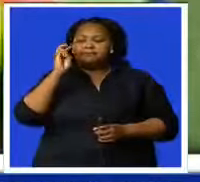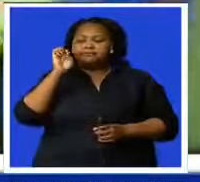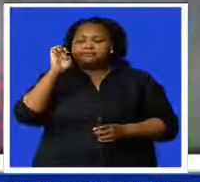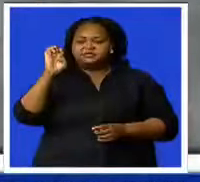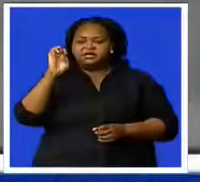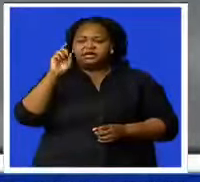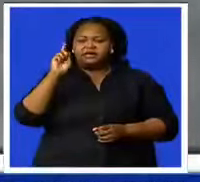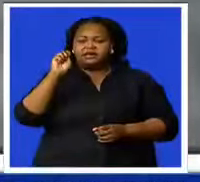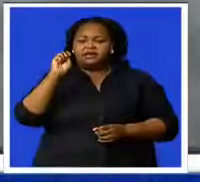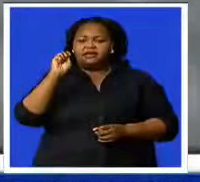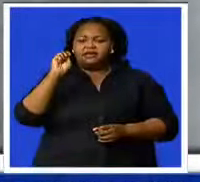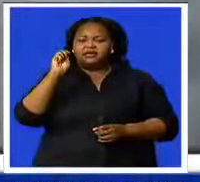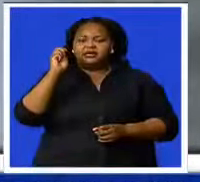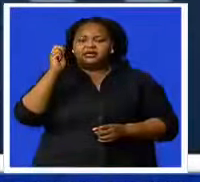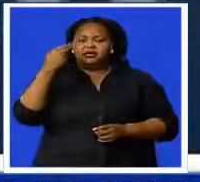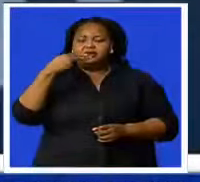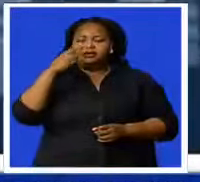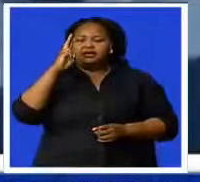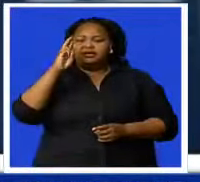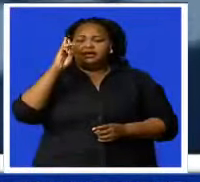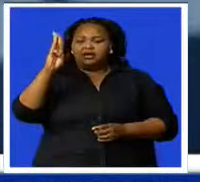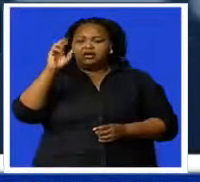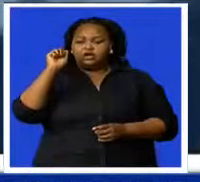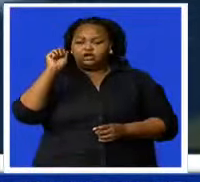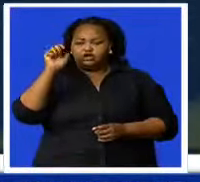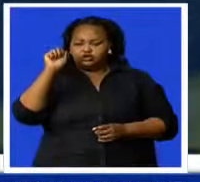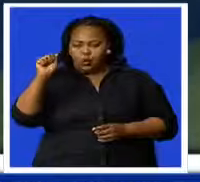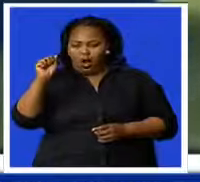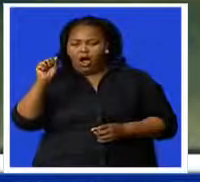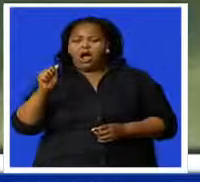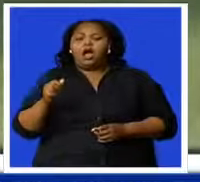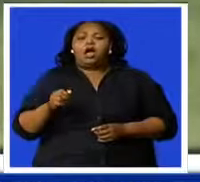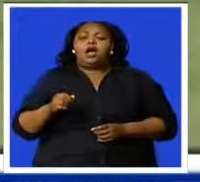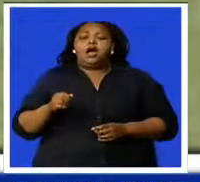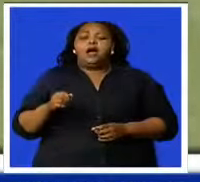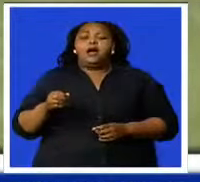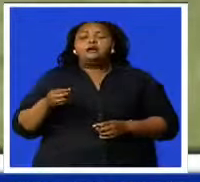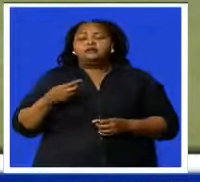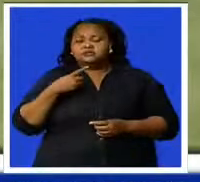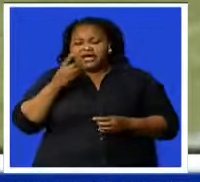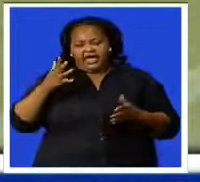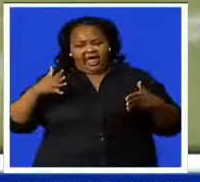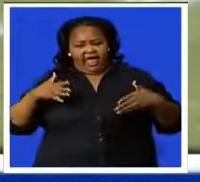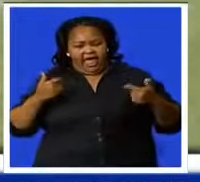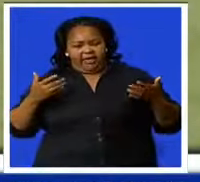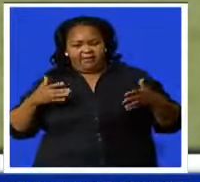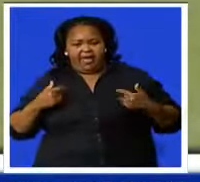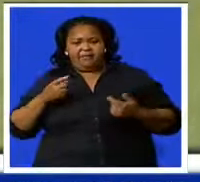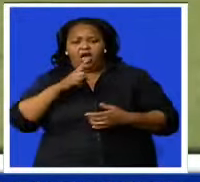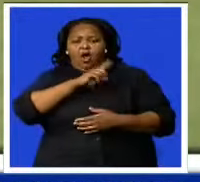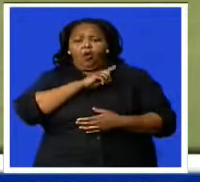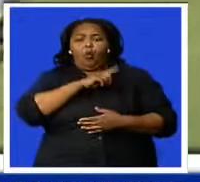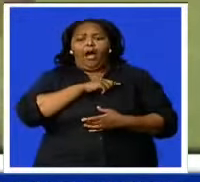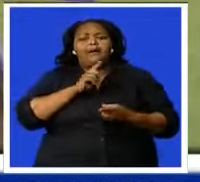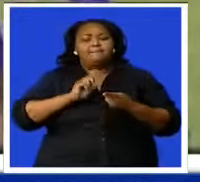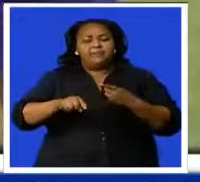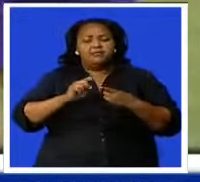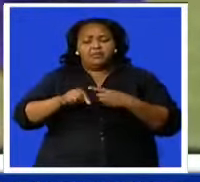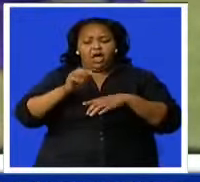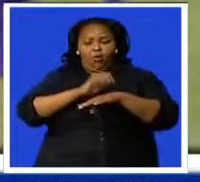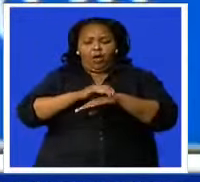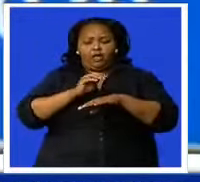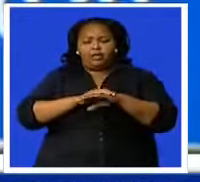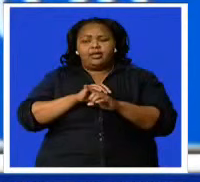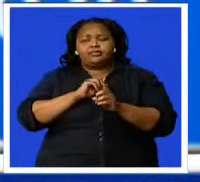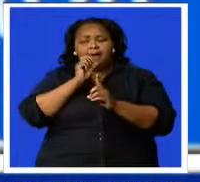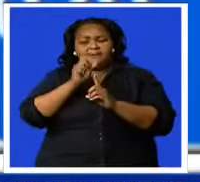ngayo ekakhulukati yena ke goalkeeper lekungukosengiphile Mathe lothole umhlomelo wokudlala kahle kulo mdlalo pheceleti man of the